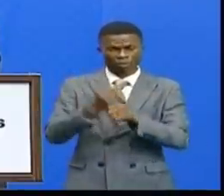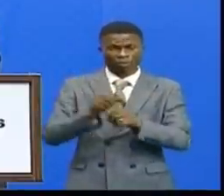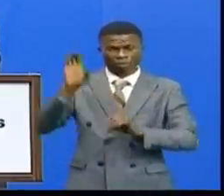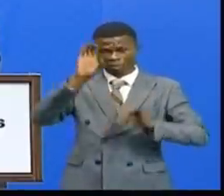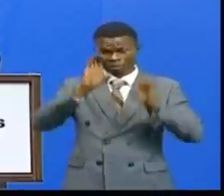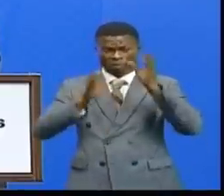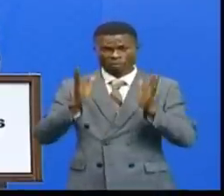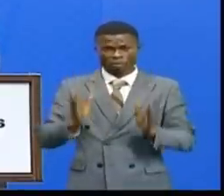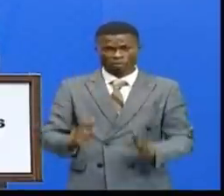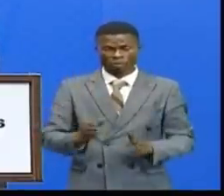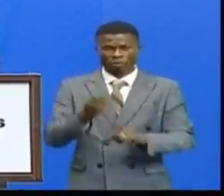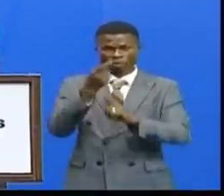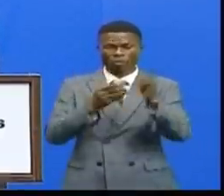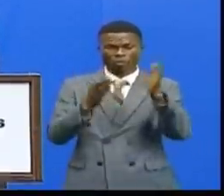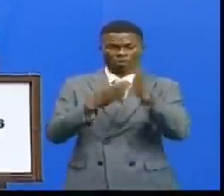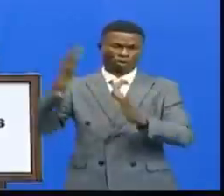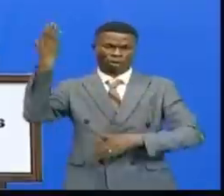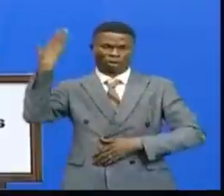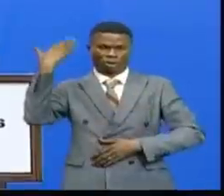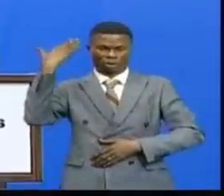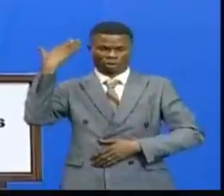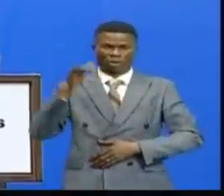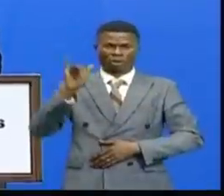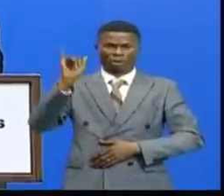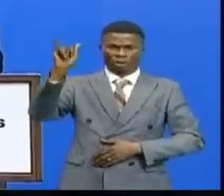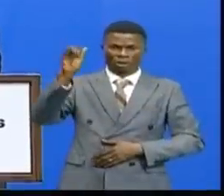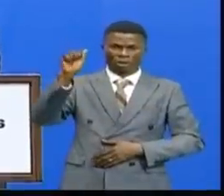scientifiques qui ont eu lieu en septembre dernier à Yangambi.